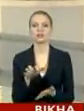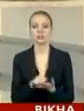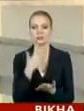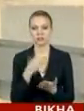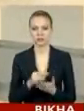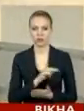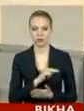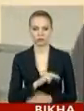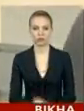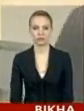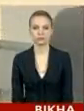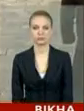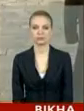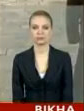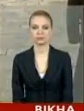роботою.